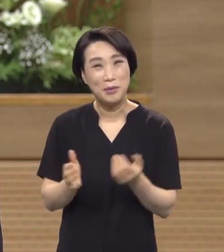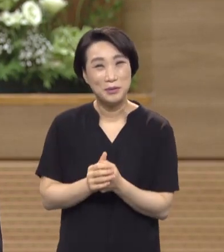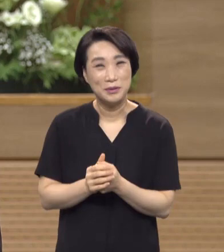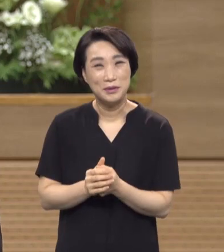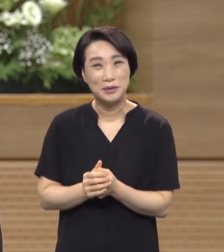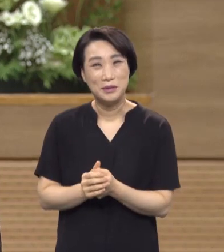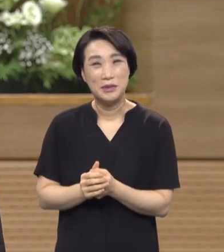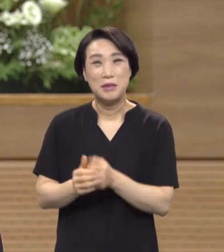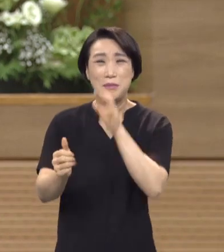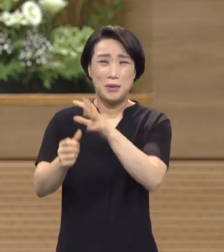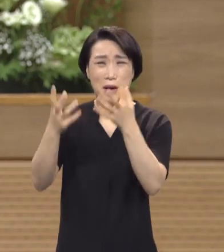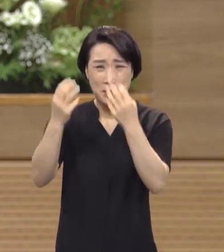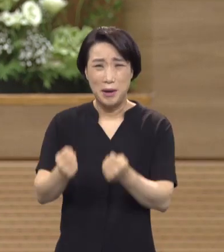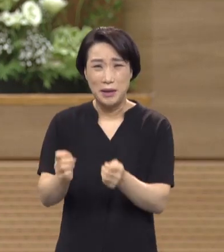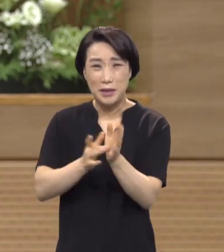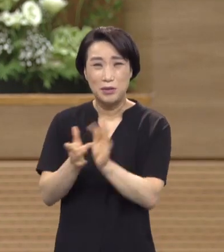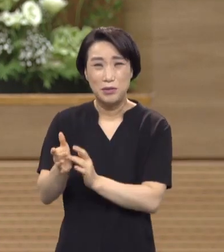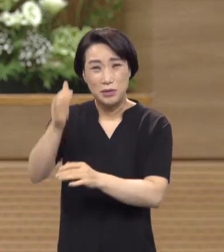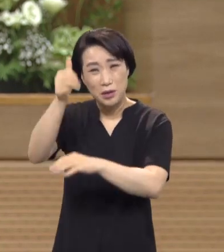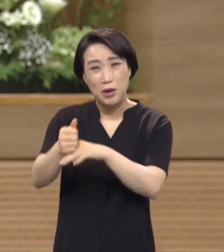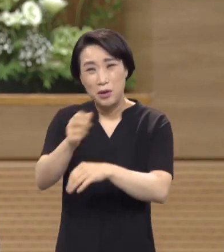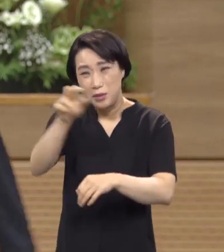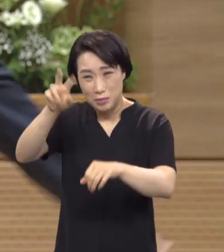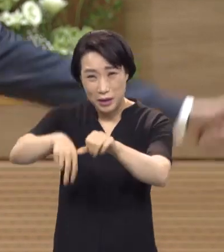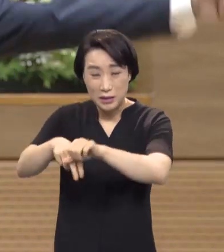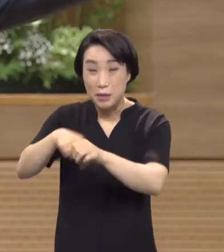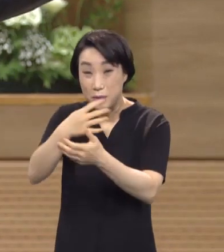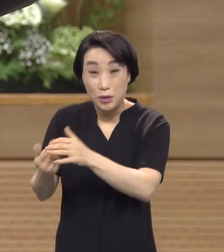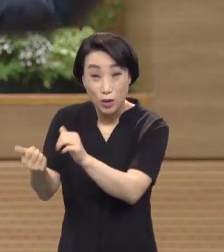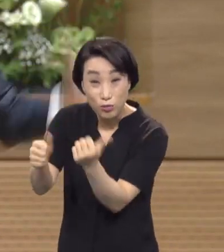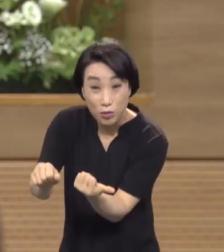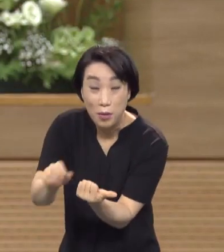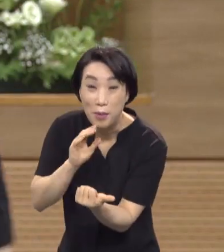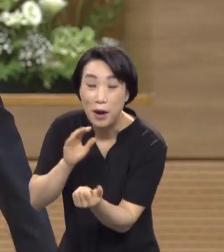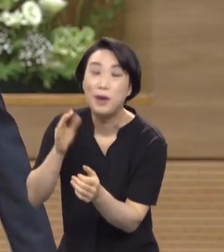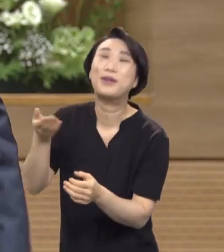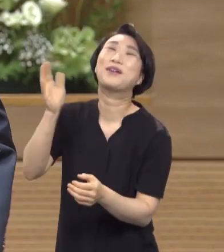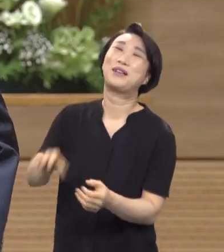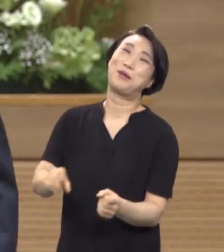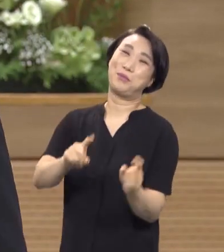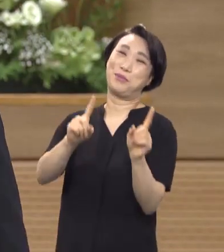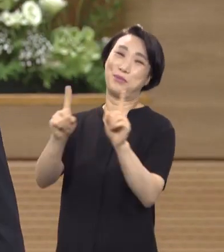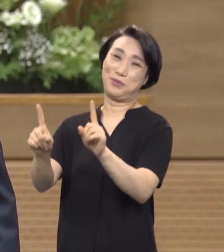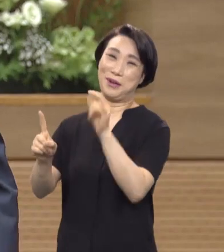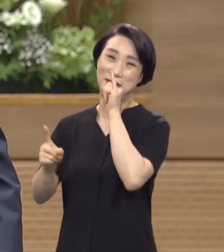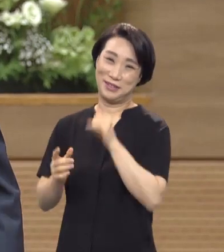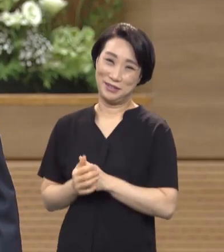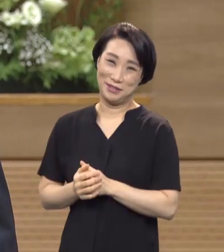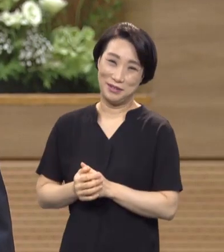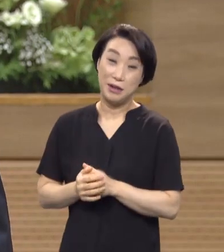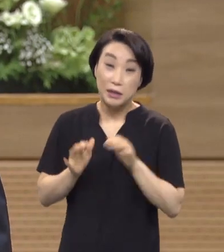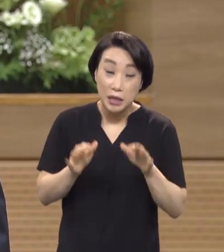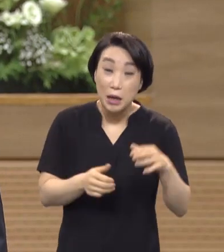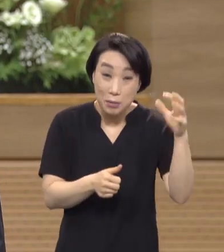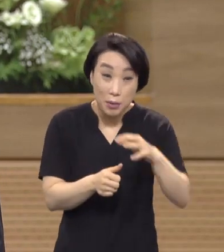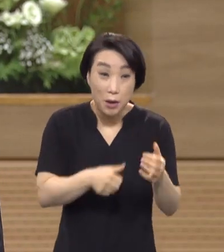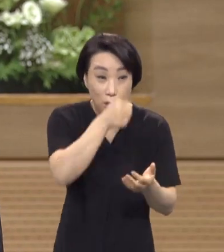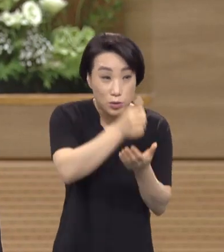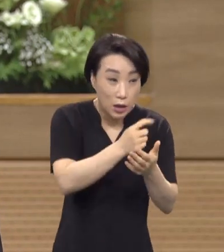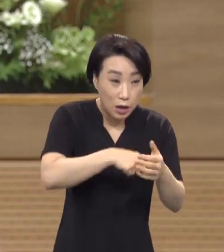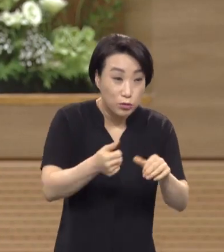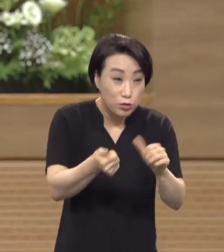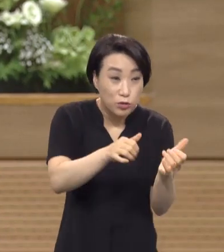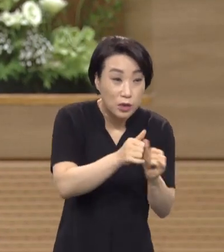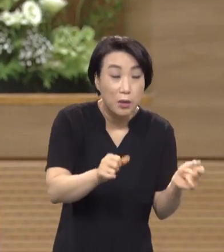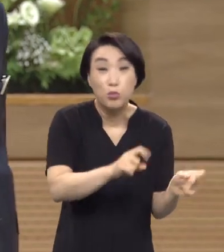어마어마한 핍박을 받고 핍박으로 죽으셨으니 그러나 부활이 있다 이 말입니다. 그러나 핍박하고 죄 아래에서 죽은